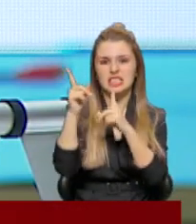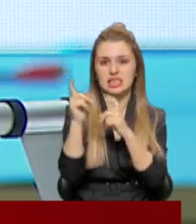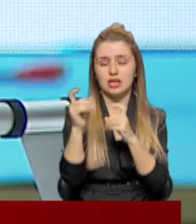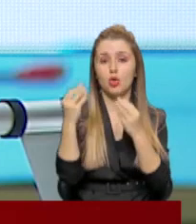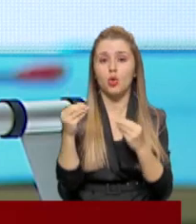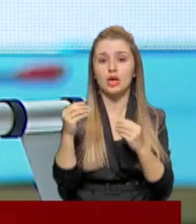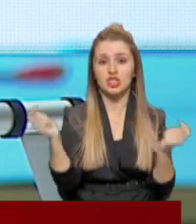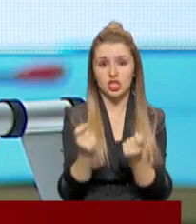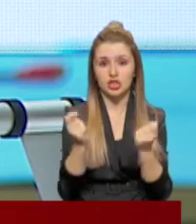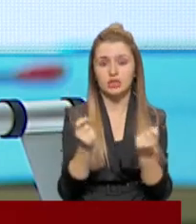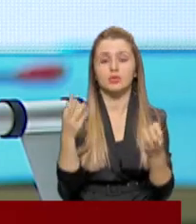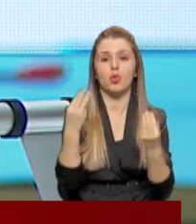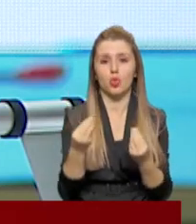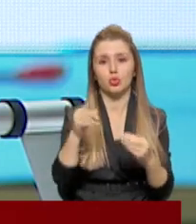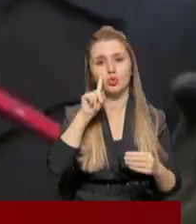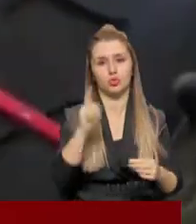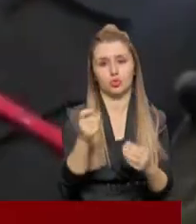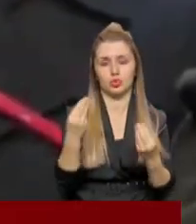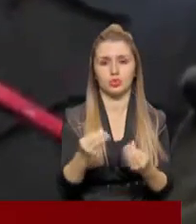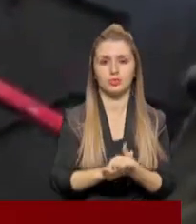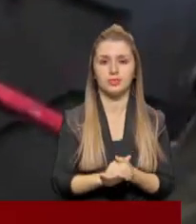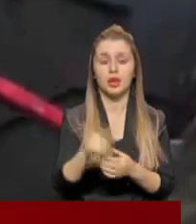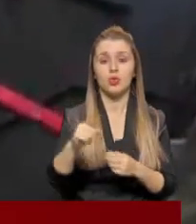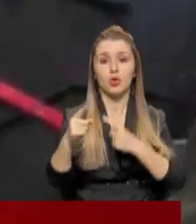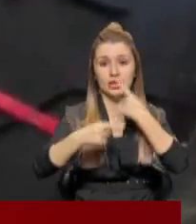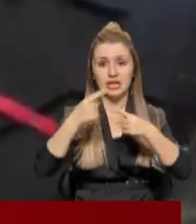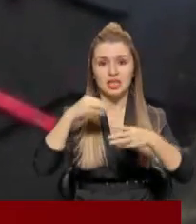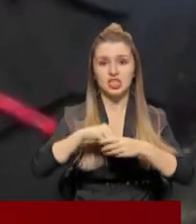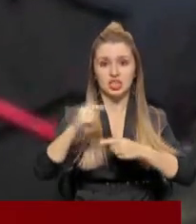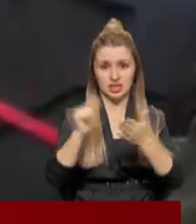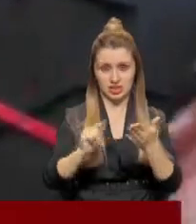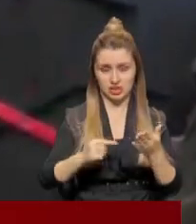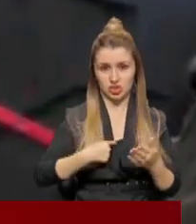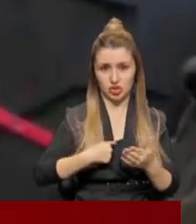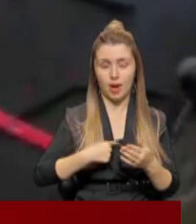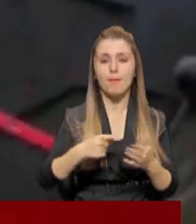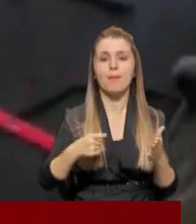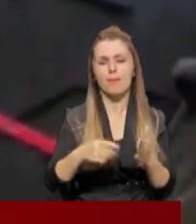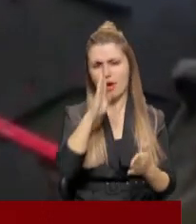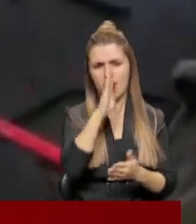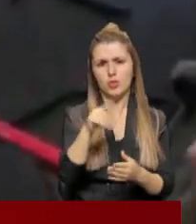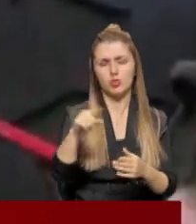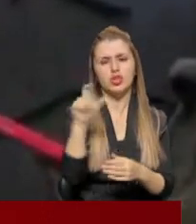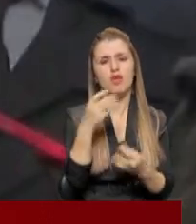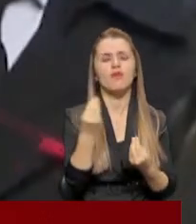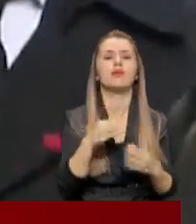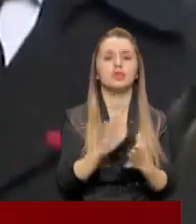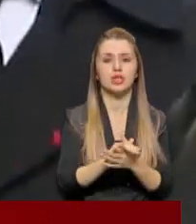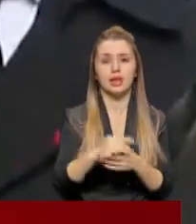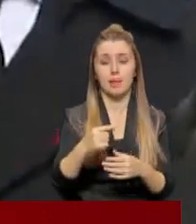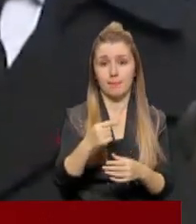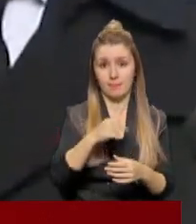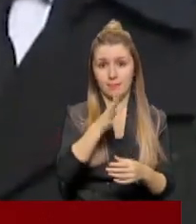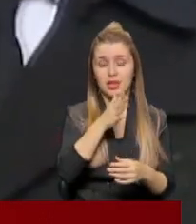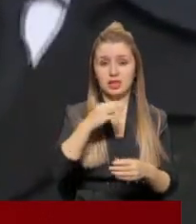olarak faaliyet göstermiş olduğu tespit edilmiştir. Şimdi bu iddialar için de yazı yazacağım ben. Adım gibi eminim buna da cevap veremeyecekler. Benim